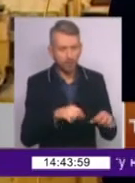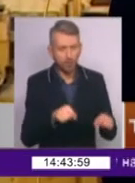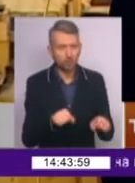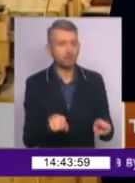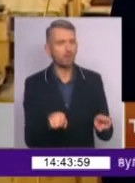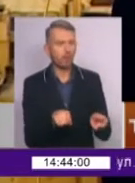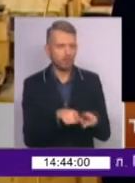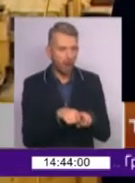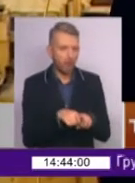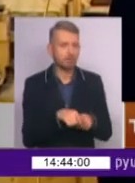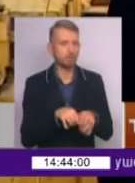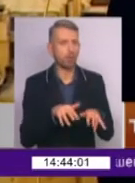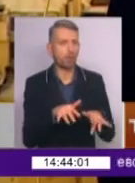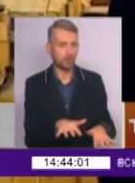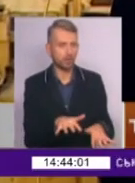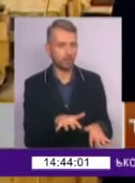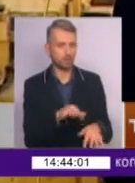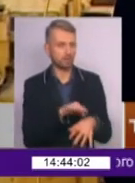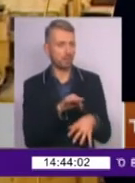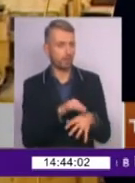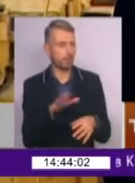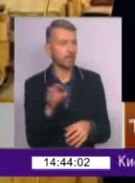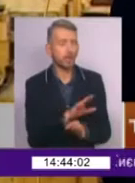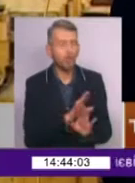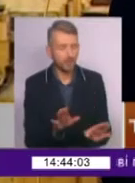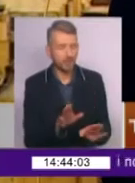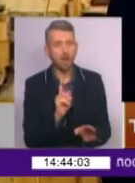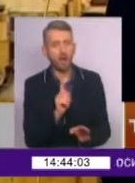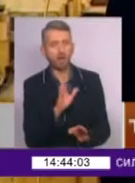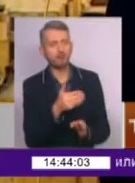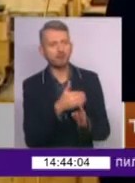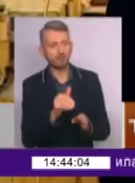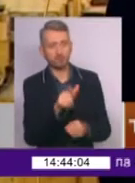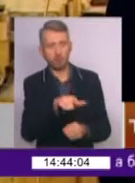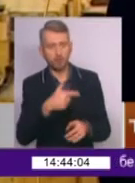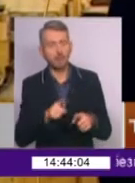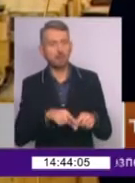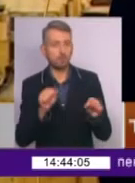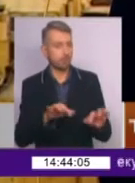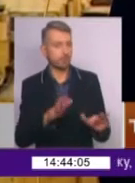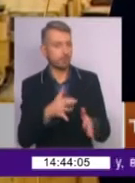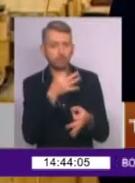характер перебігу самого захворювання. Це не у всіх, звичайно, але в частини це може відбутися